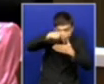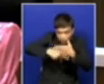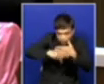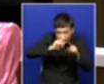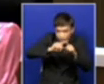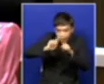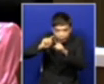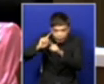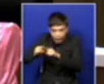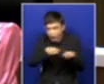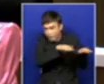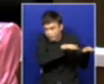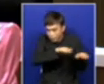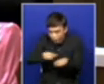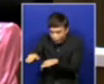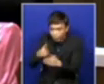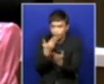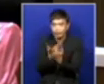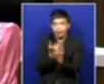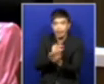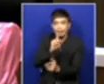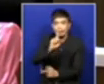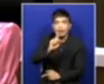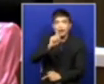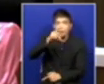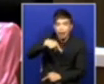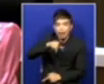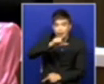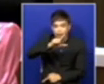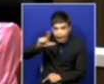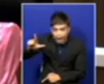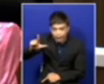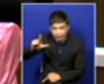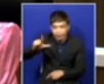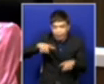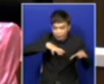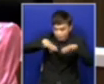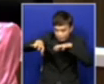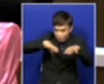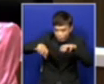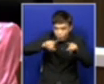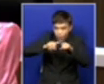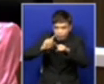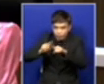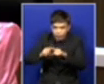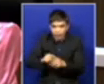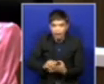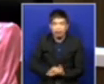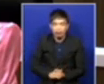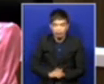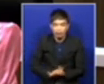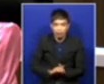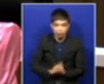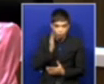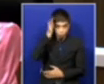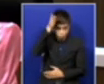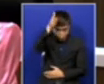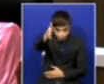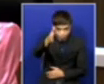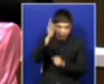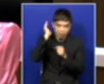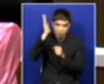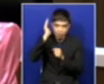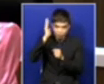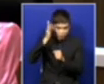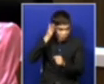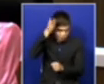รับวงเงินประมาณ1ล้านบาท 1,000 ล้านบาทครับรายละเอียดเนี่ยผมไปลงในอภิปรายไม่ไว้วางใจคราวหน้านะฮะจับไม่มั่น